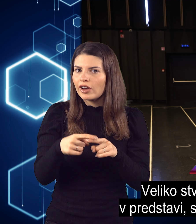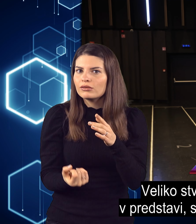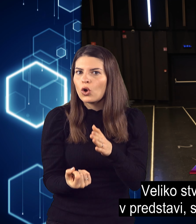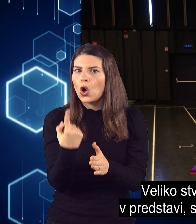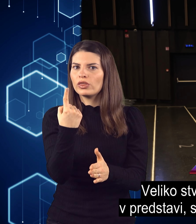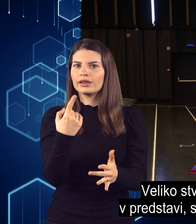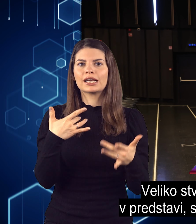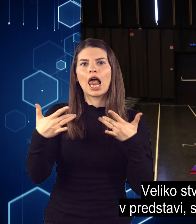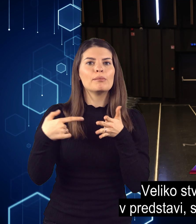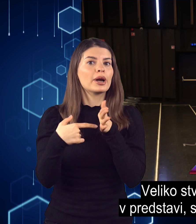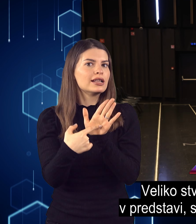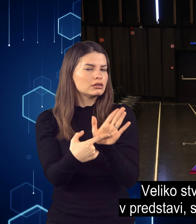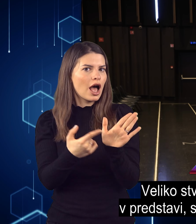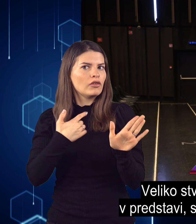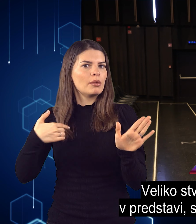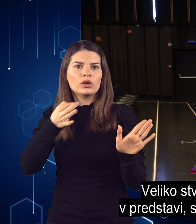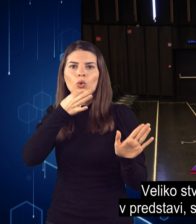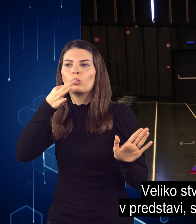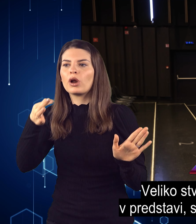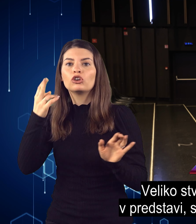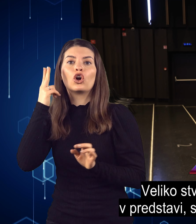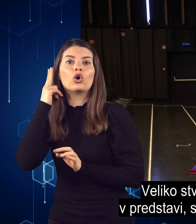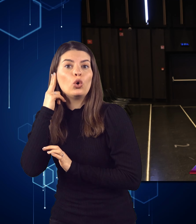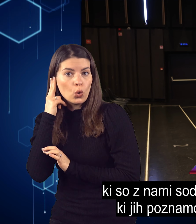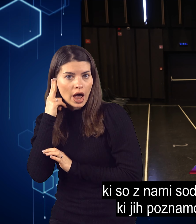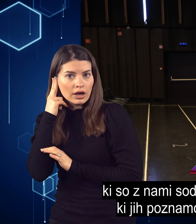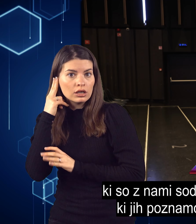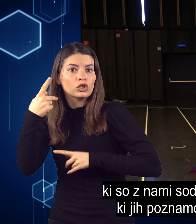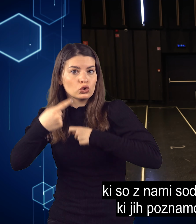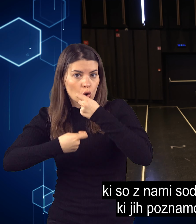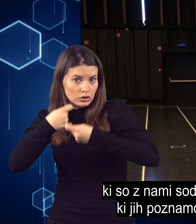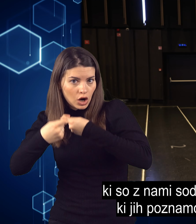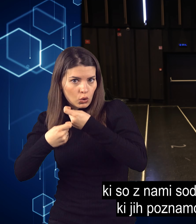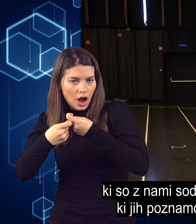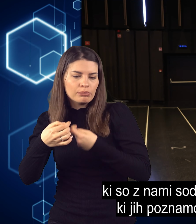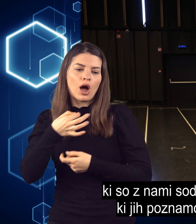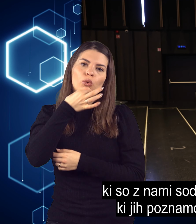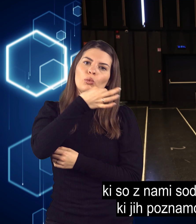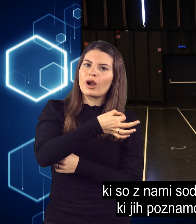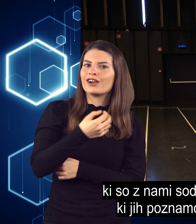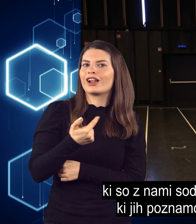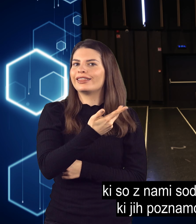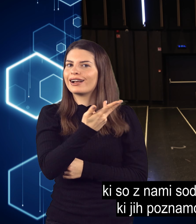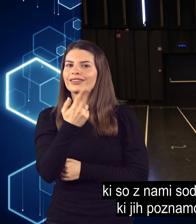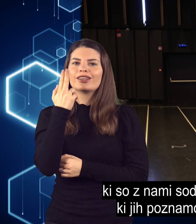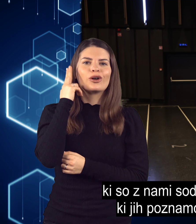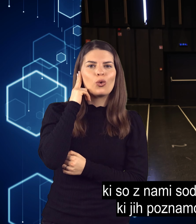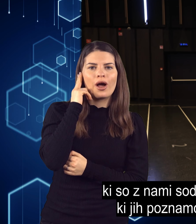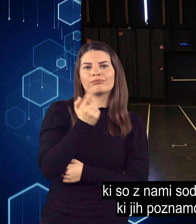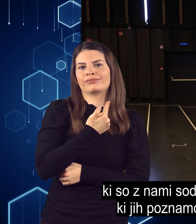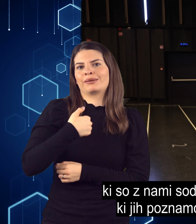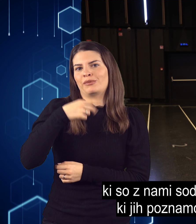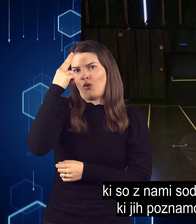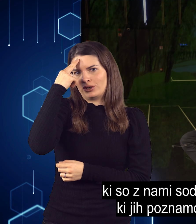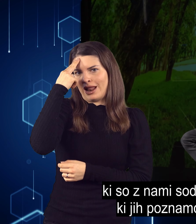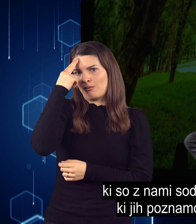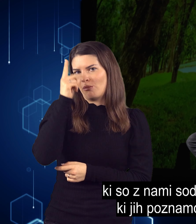zgodijo v predstavi, smo vprašali te gluhe, ki z nami sodelujejo. Pa tudi neke gluhe, ki jih mogoče poznamo